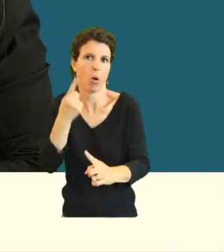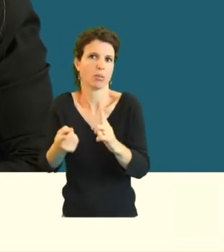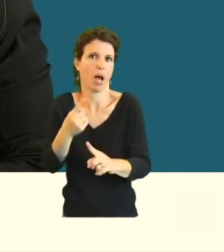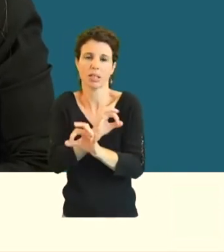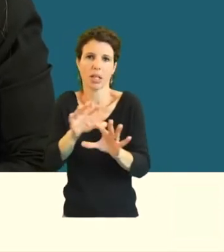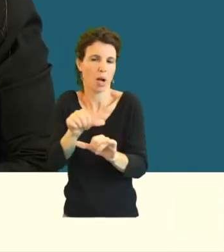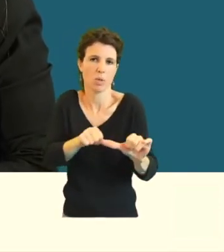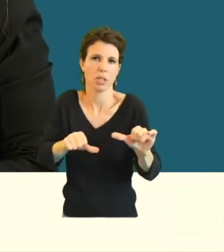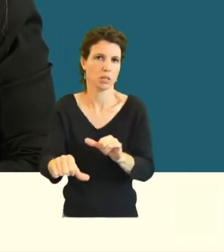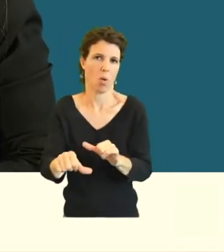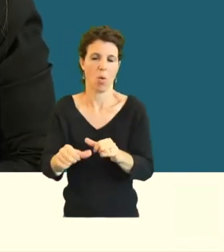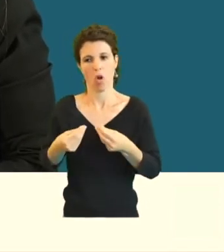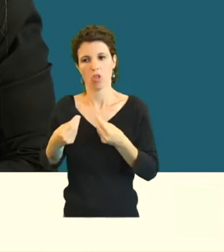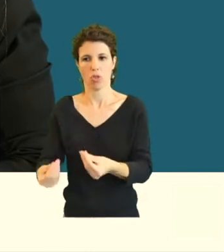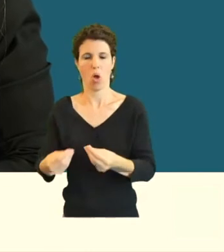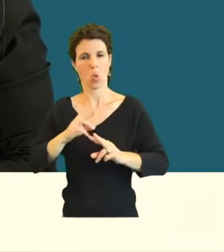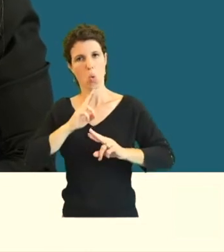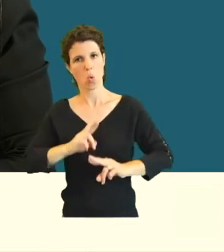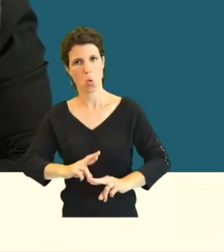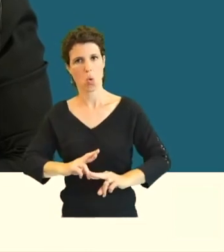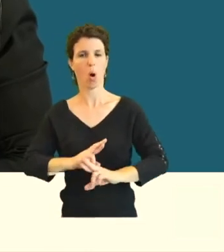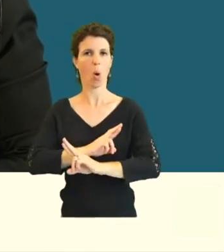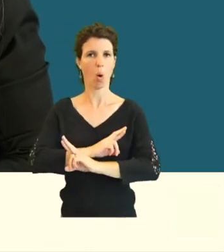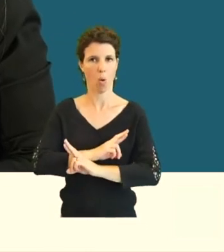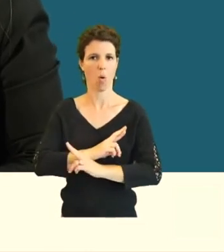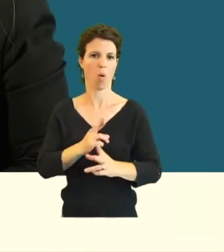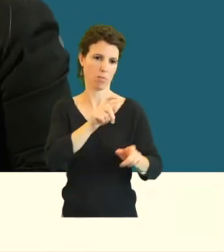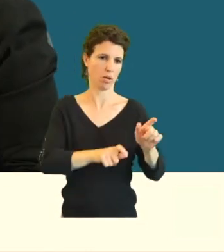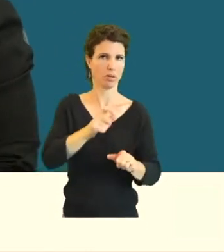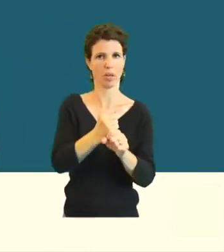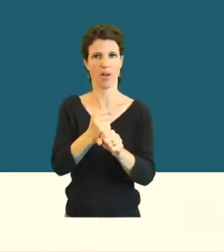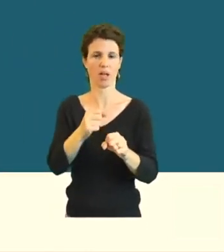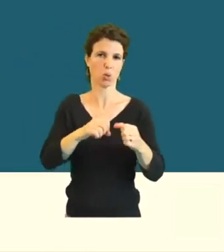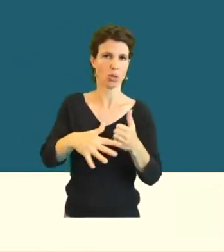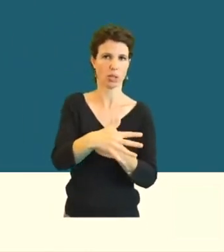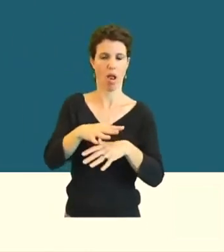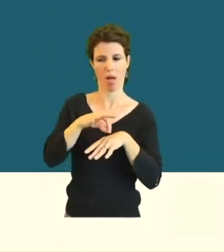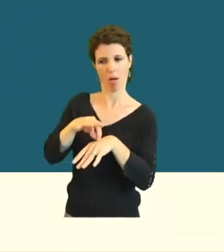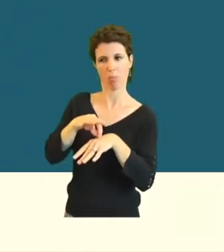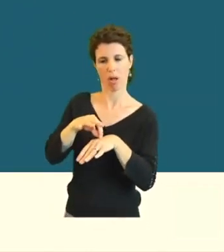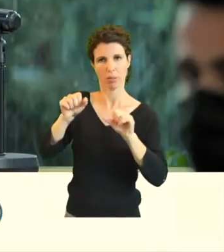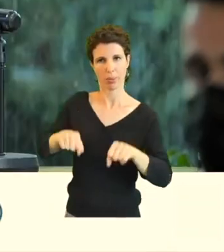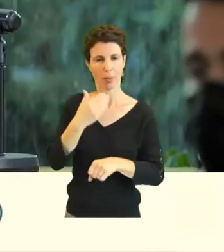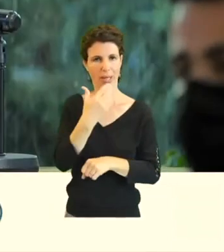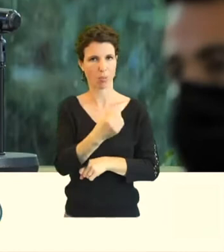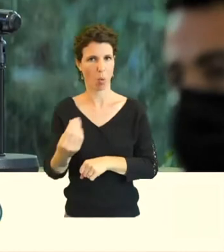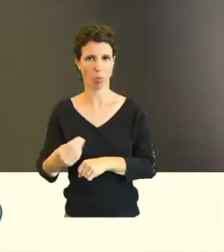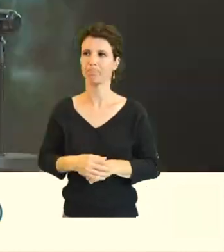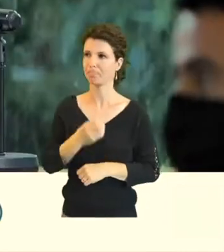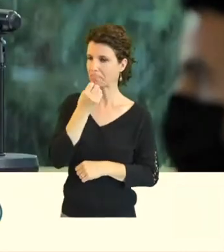de répit et pour qu'elles puissent être prises en charge par des travailleurs sociaux. Merci beaucoup. Très bien,